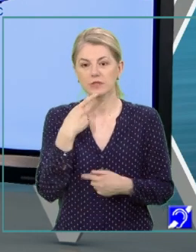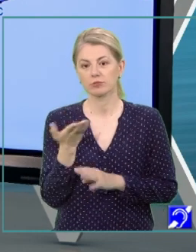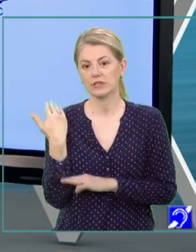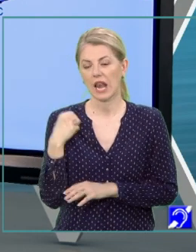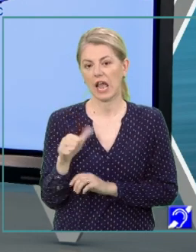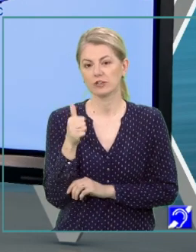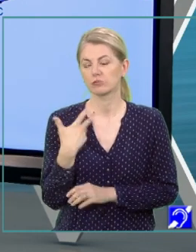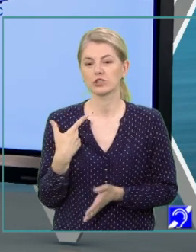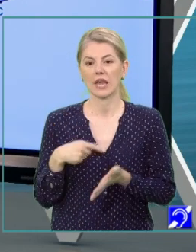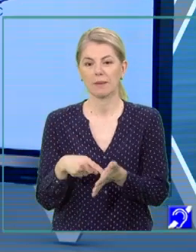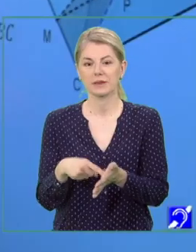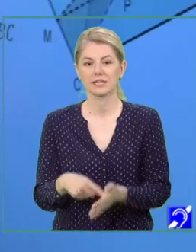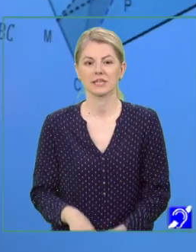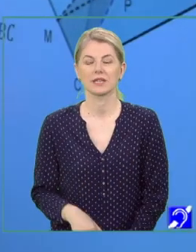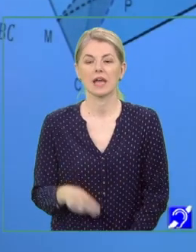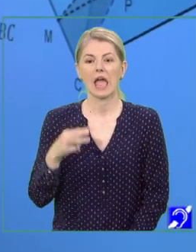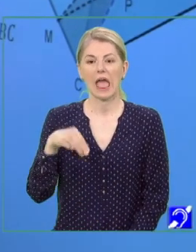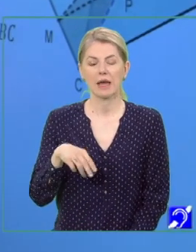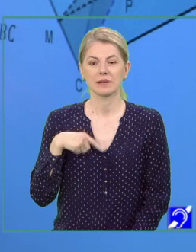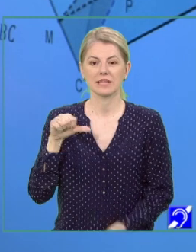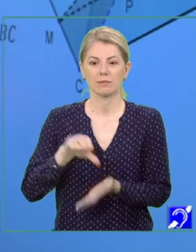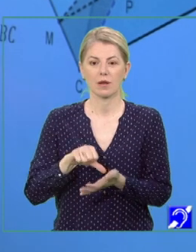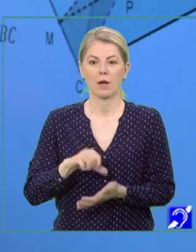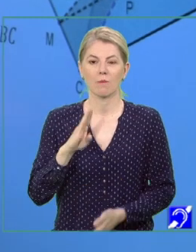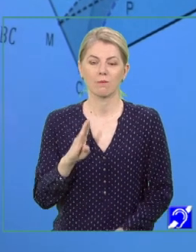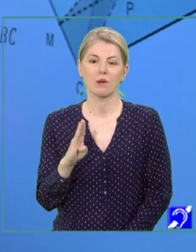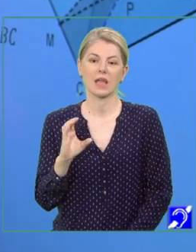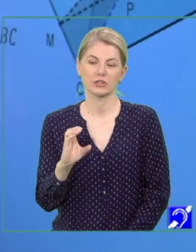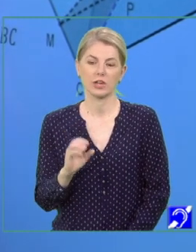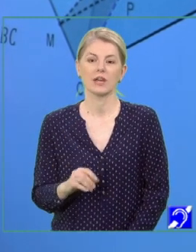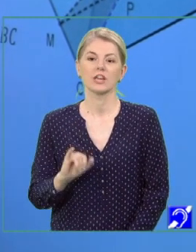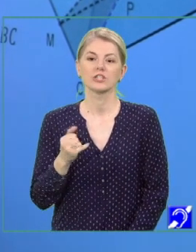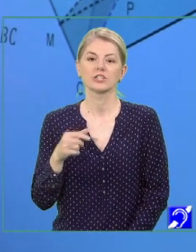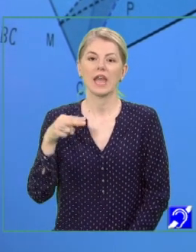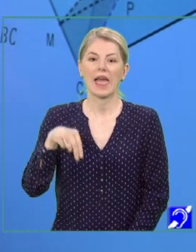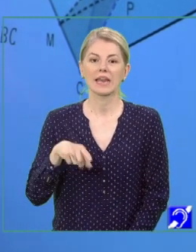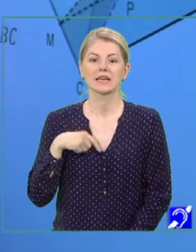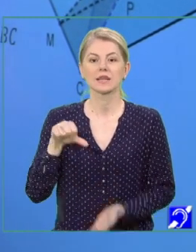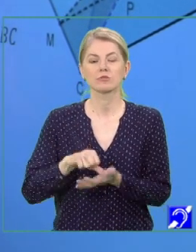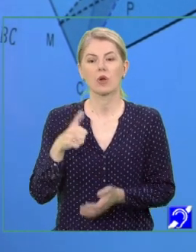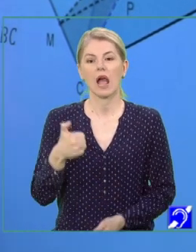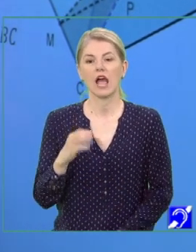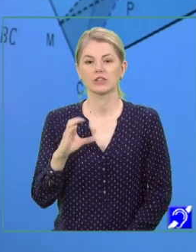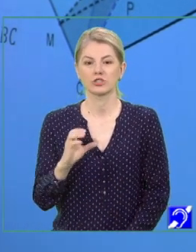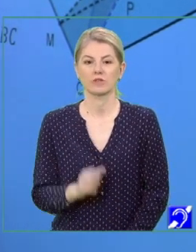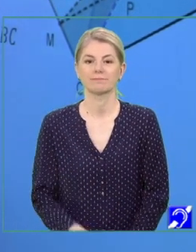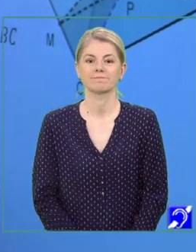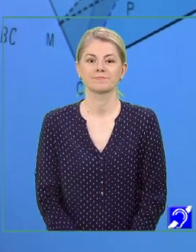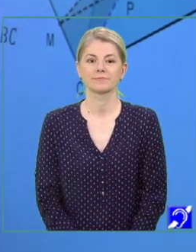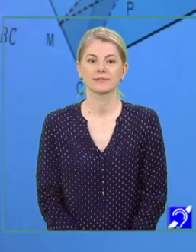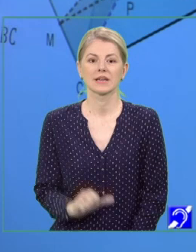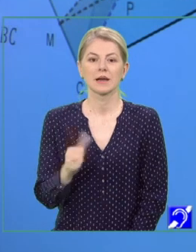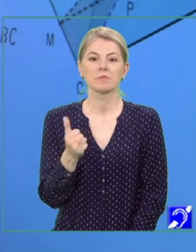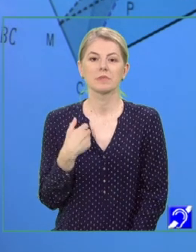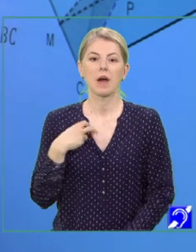la început. Ce reprezintă? M reprezintă mijlocul lui BC, N reprezintă mijlocul lui AC. Prima